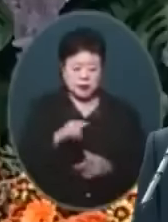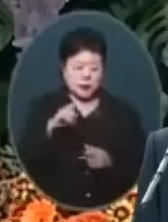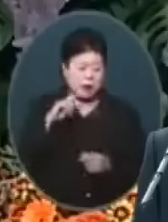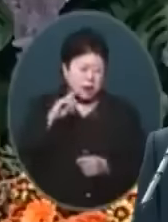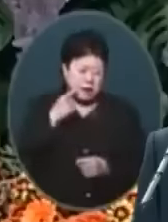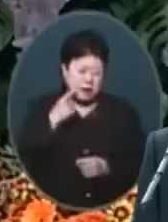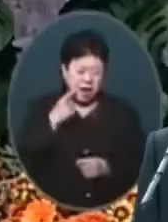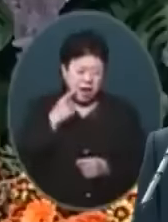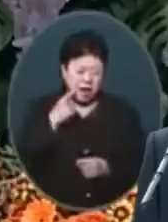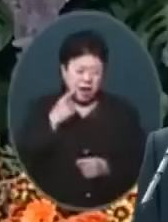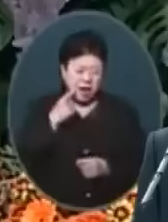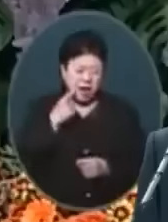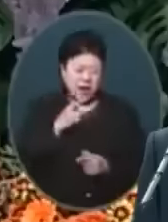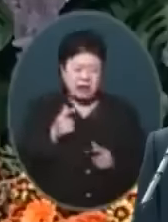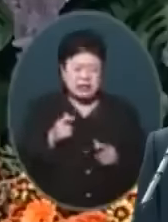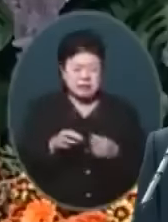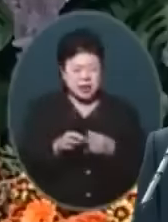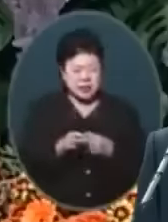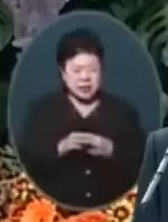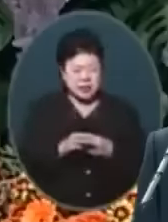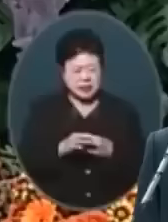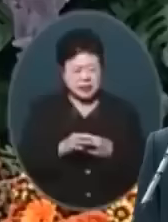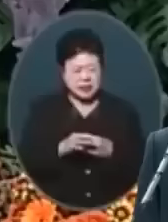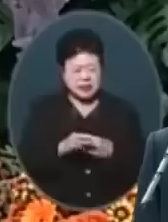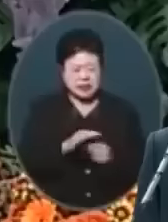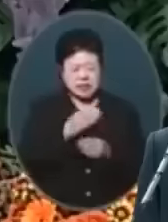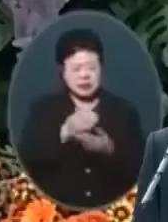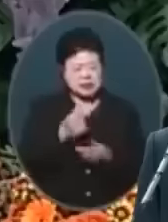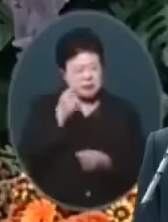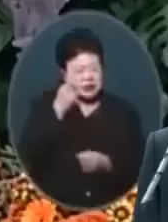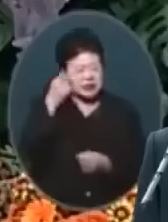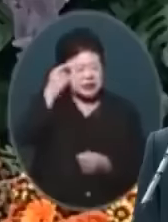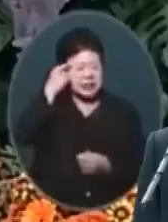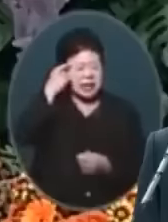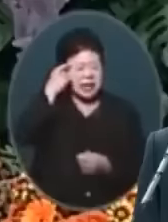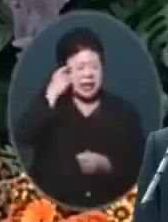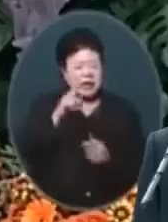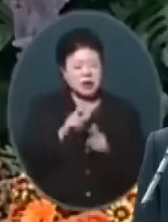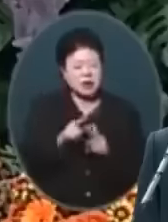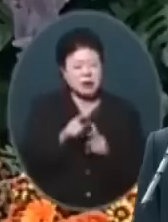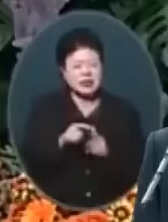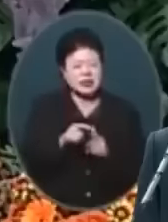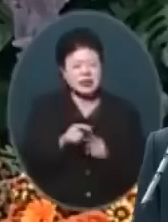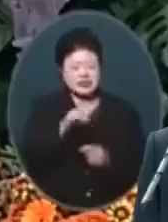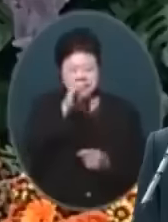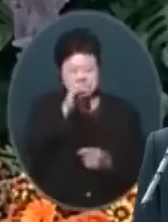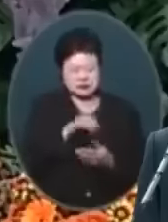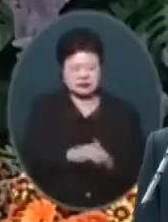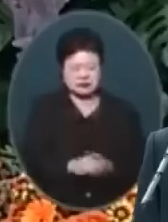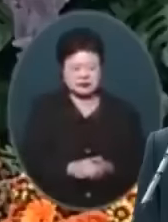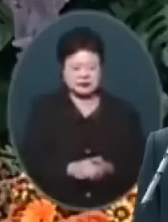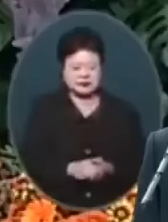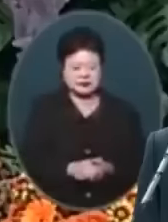예쁘지 않으면 사랑받지 못한다고 생각하고 고민을 하는 것입니다.